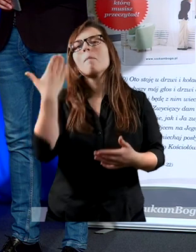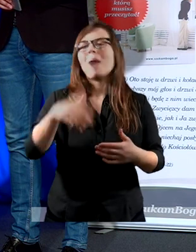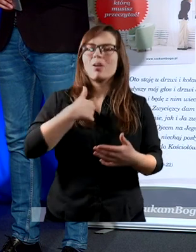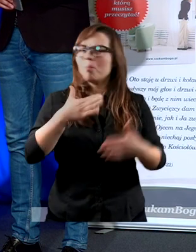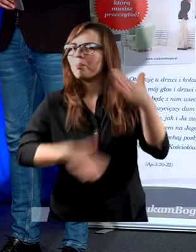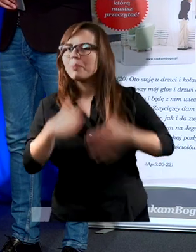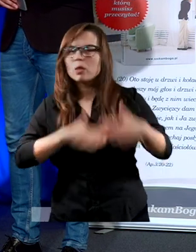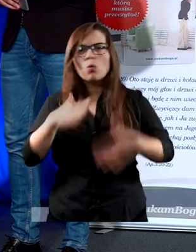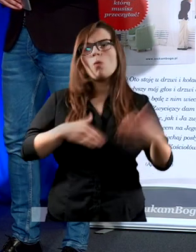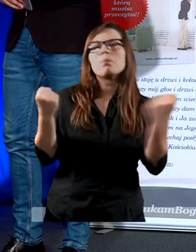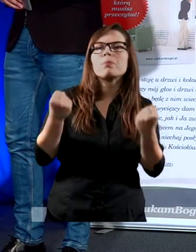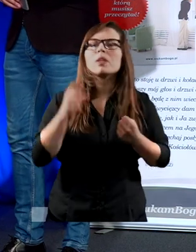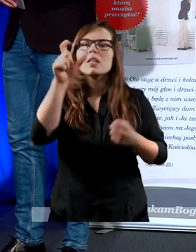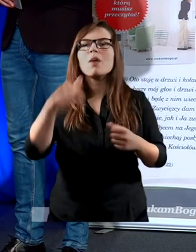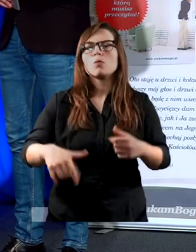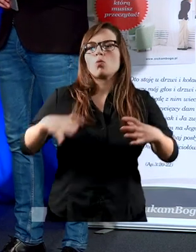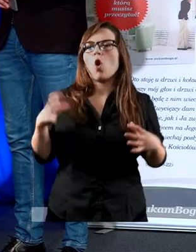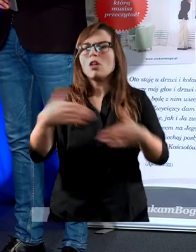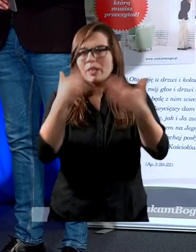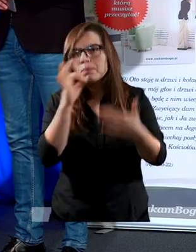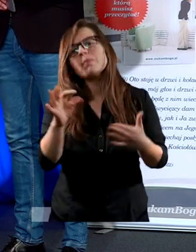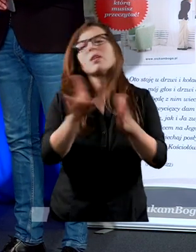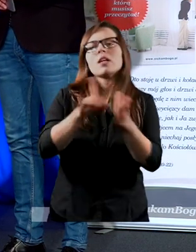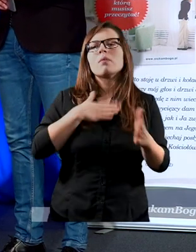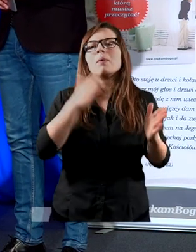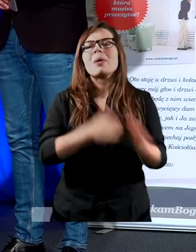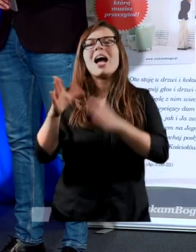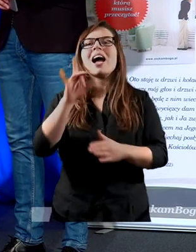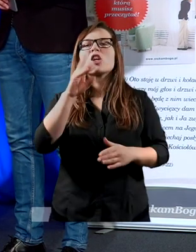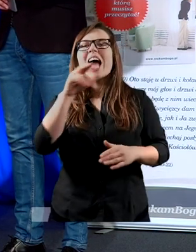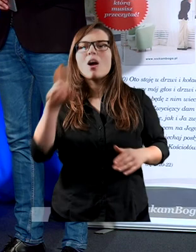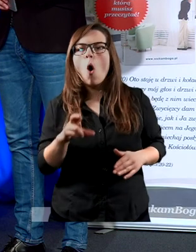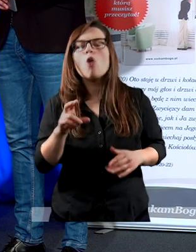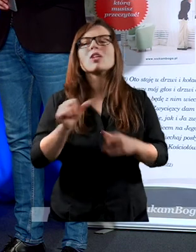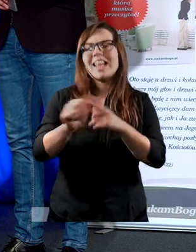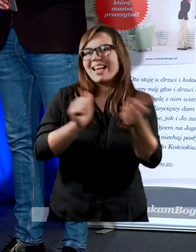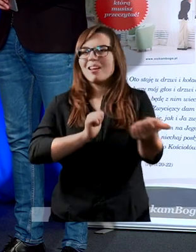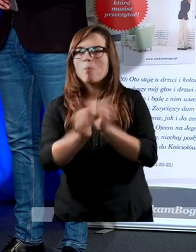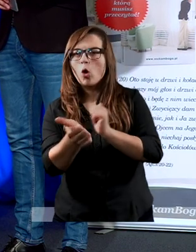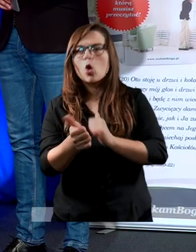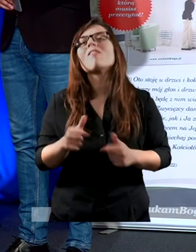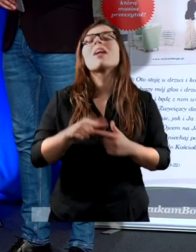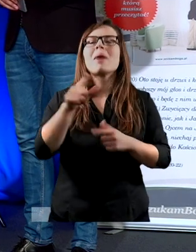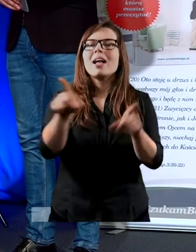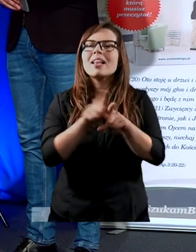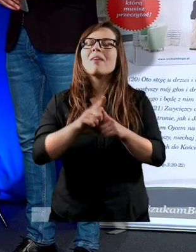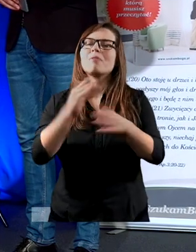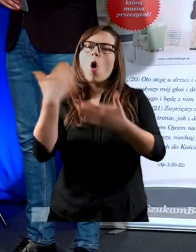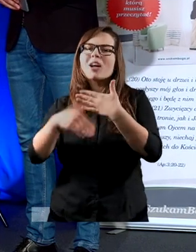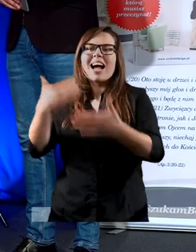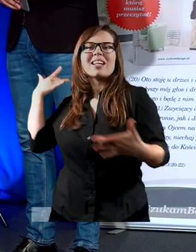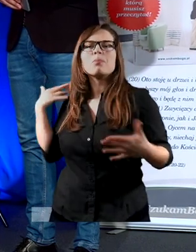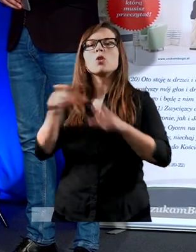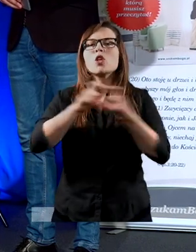miło mi, Marku, ciebie dzisiaj tutaj gościć. Mamy Grzegorza Kiełpińskiego, który jest sportowcem, chociaż w ostatnim czasie